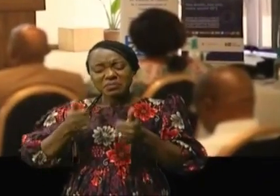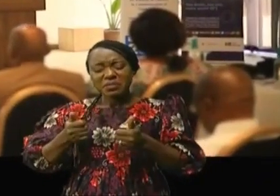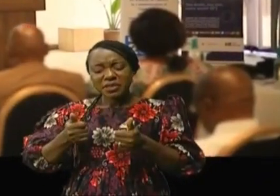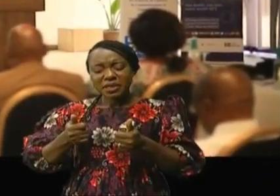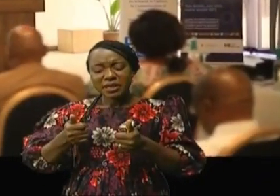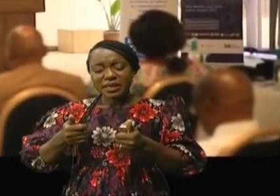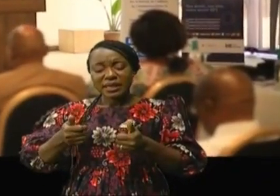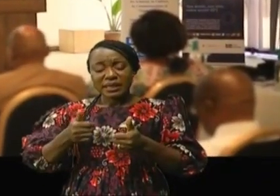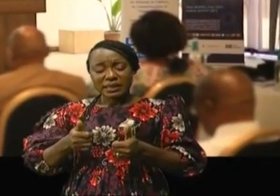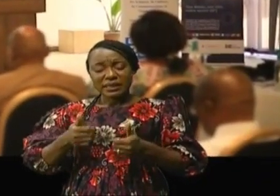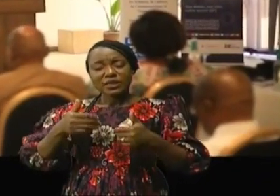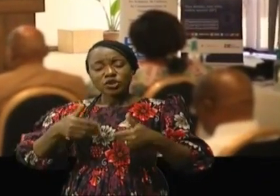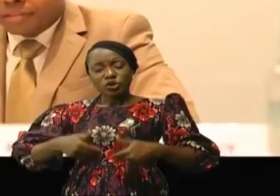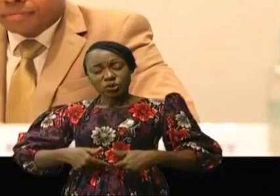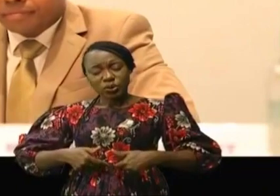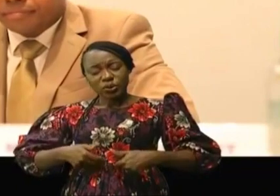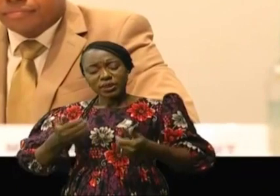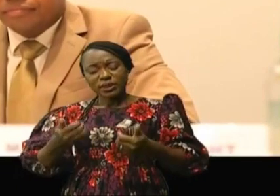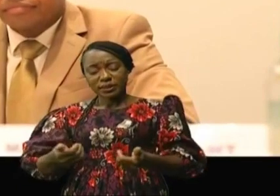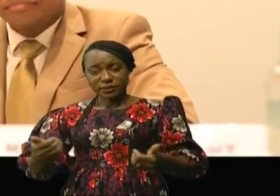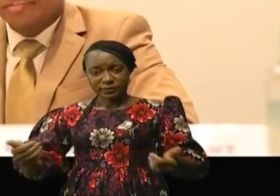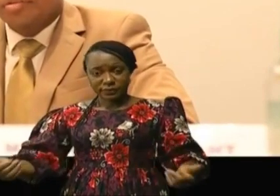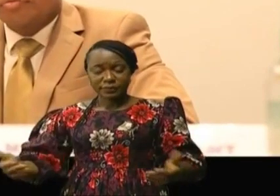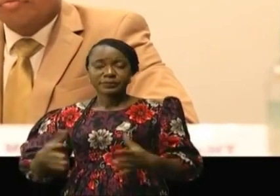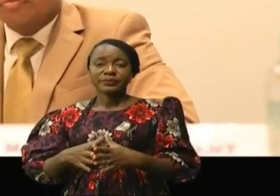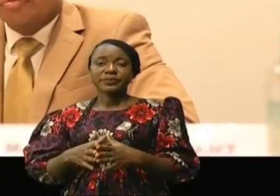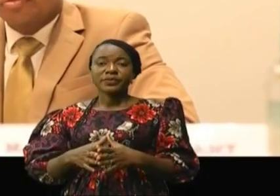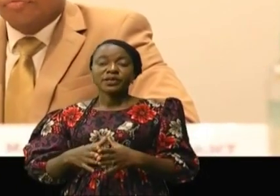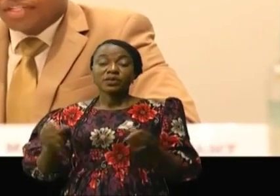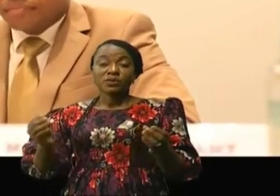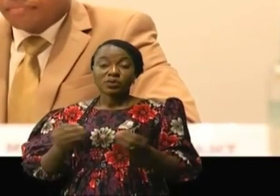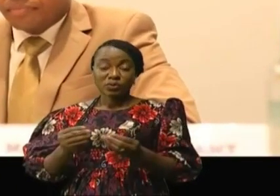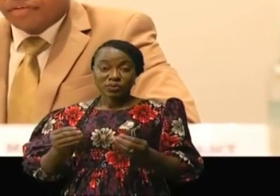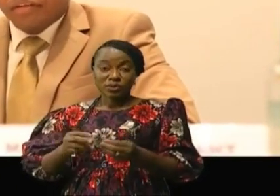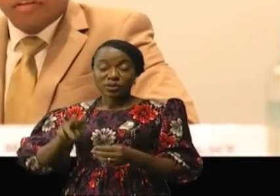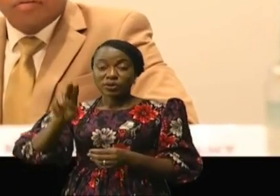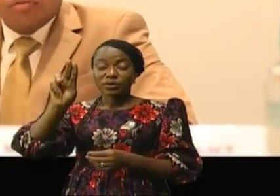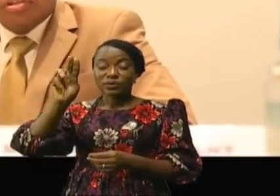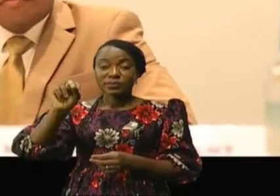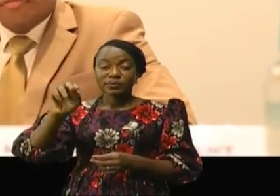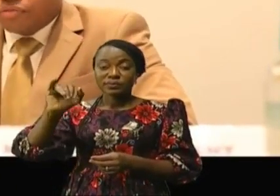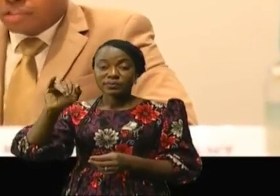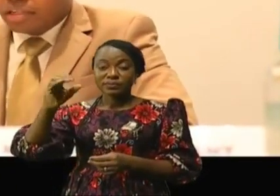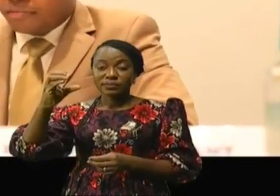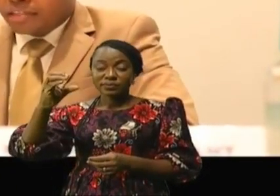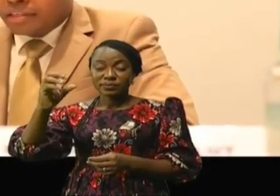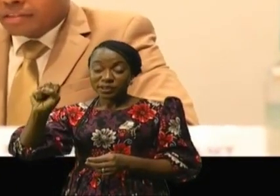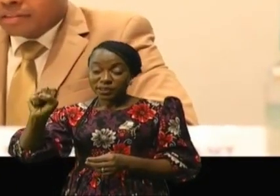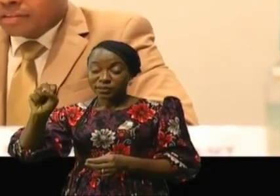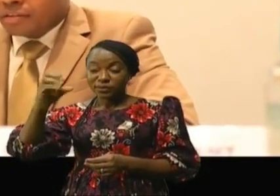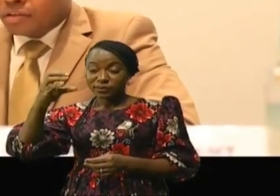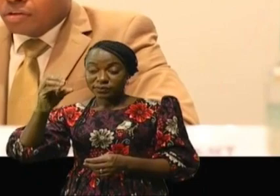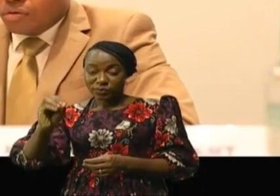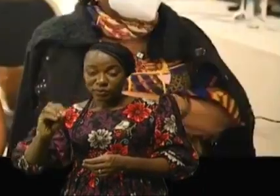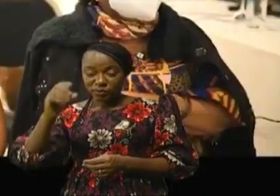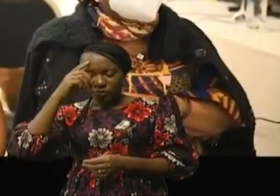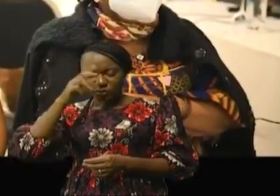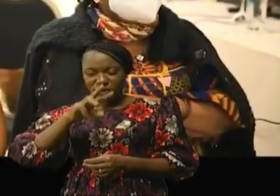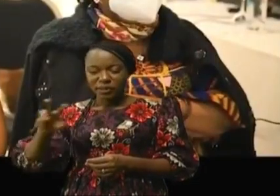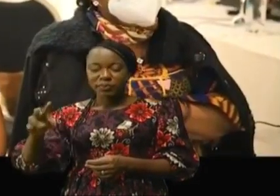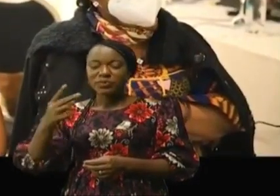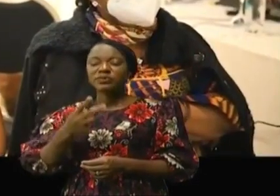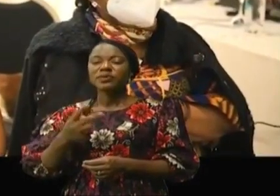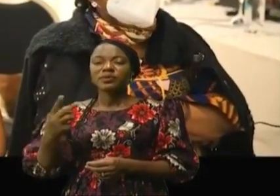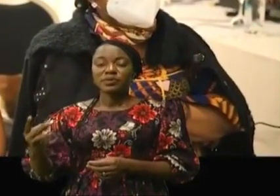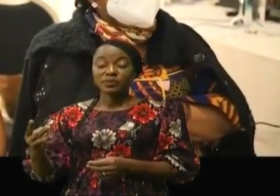jeunes. Ces assises matérialisent la stratégie de l'UNESCO sur l'éducation pour la santé et le bien-être 2022.